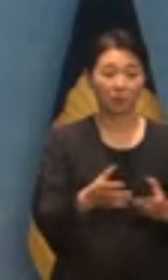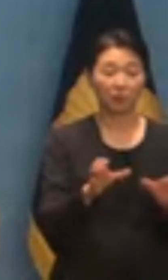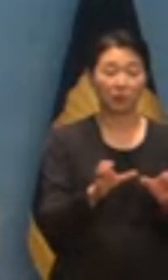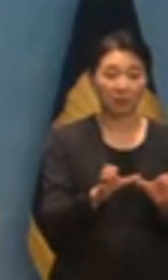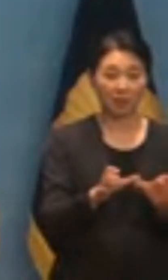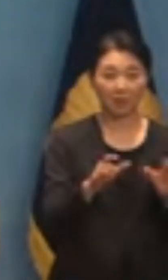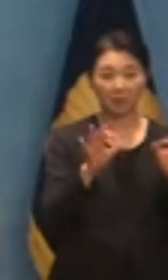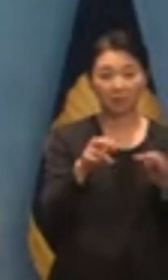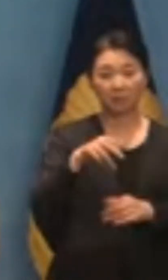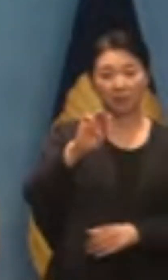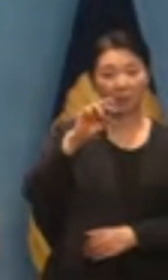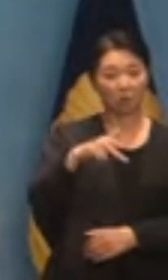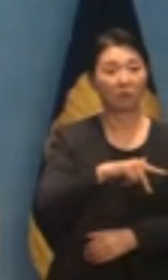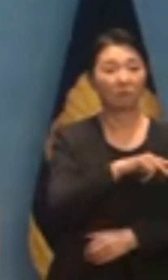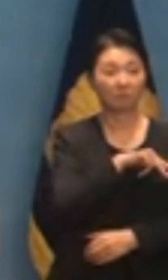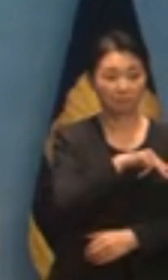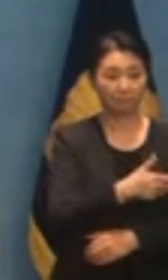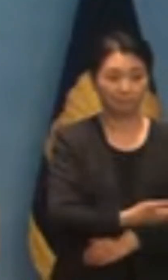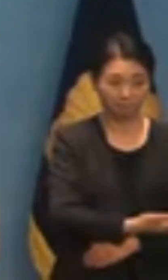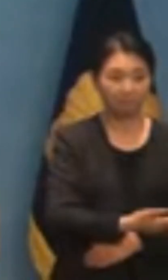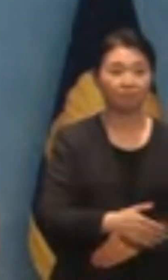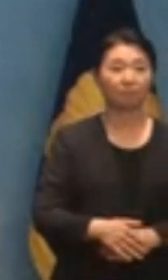조국혁신단의 김재원 위원님이십니다.